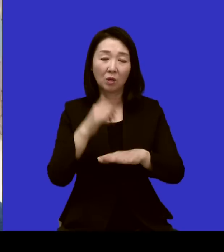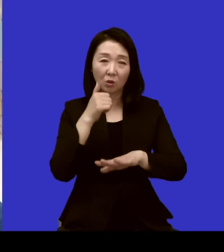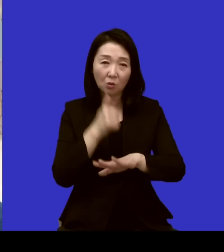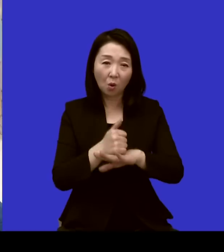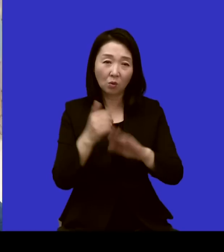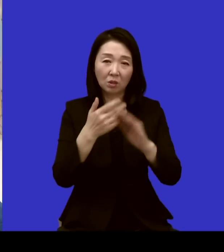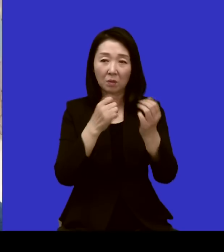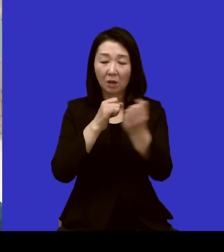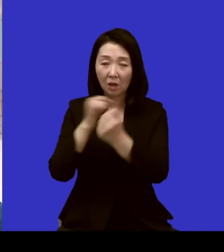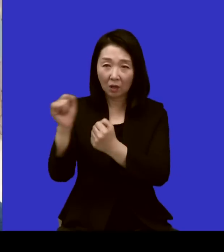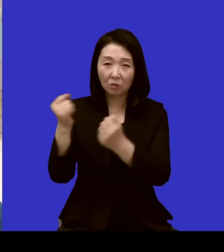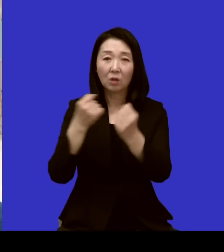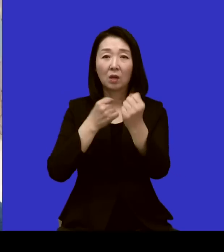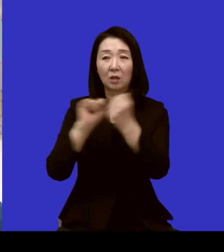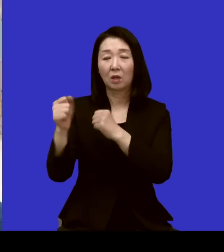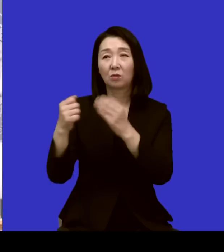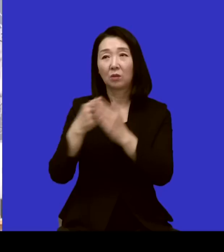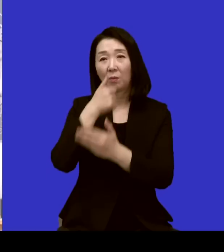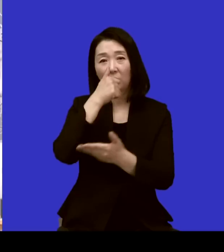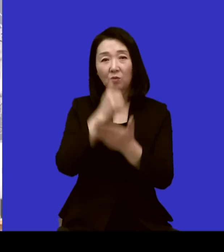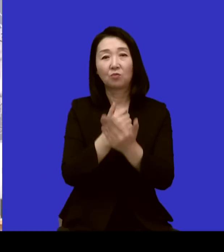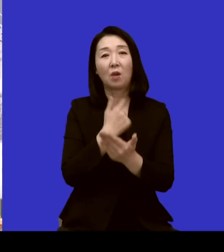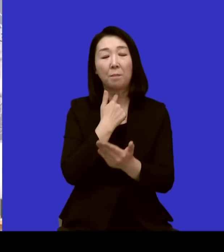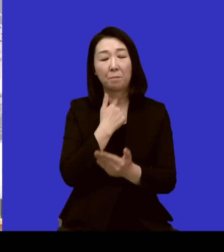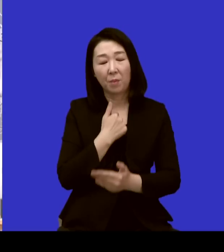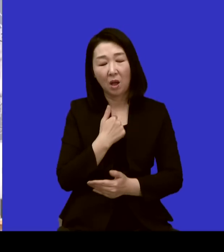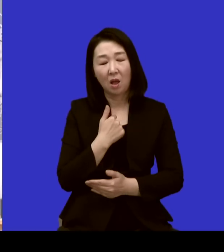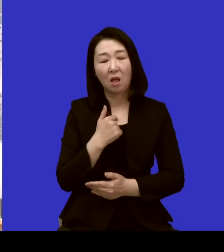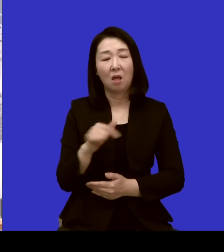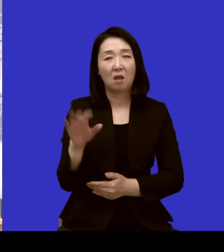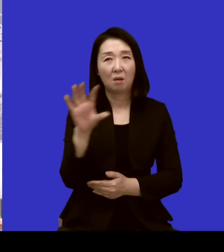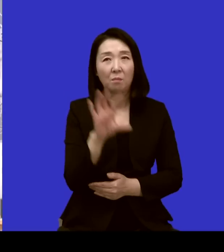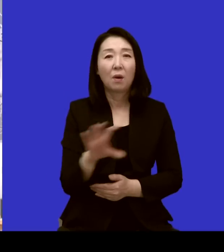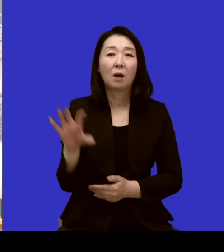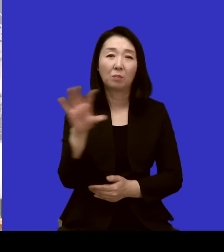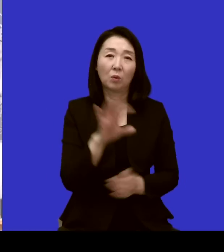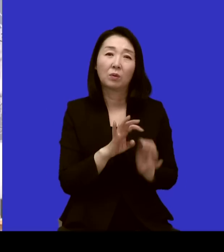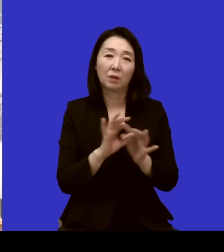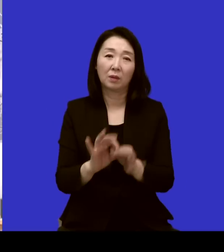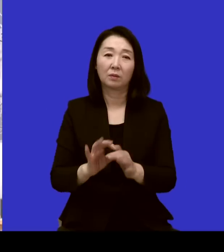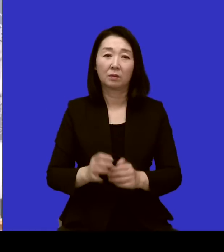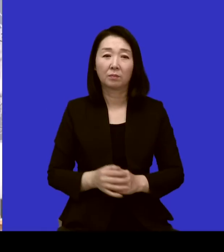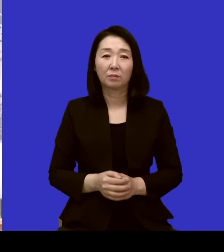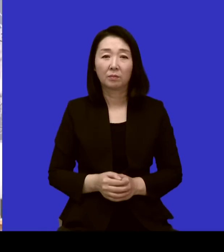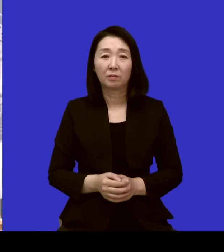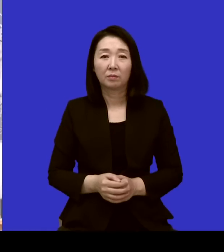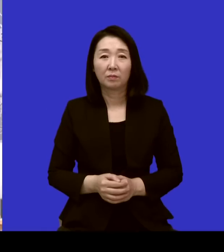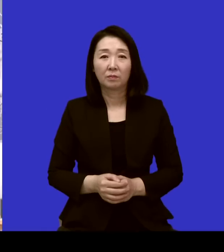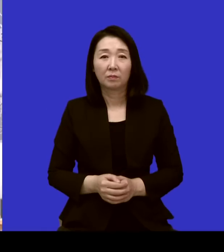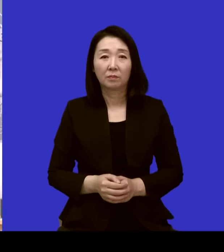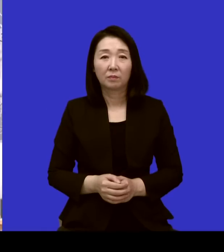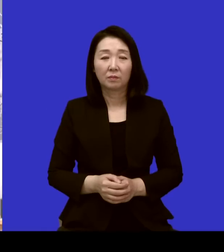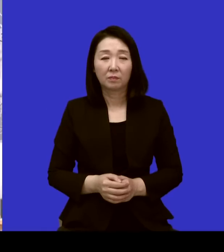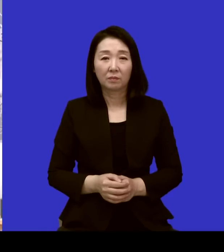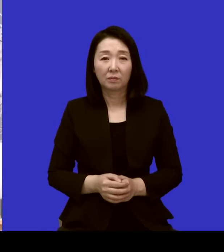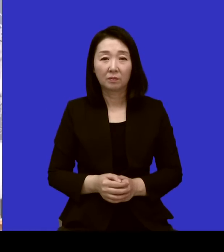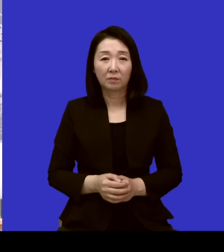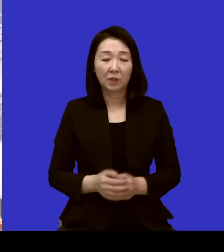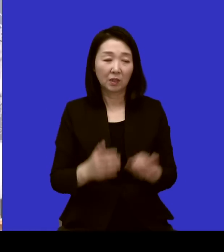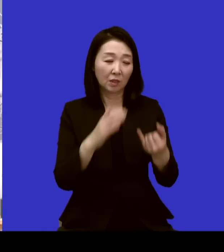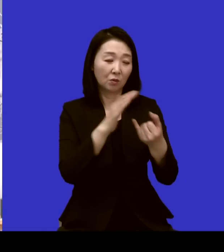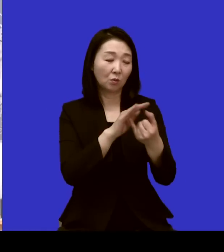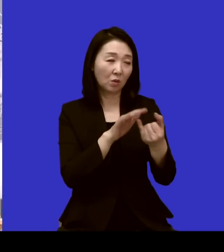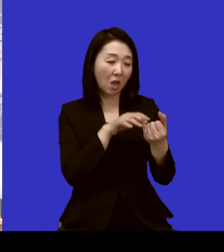되고, 가출하니까 범죄로 이어지고, 이 악순환이 계속 반복이 되니까 이제 그리고 이 아이들을 착취하는 사람들도